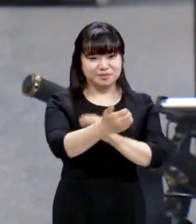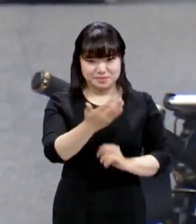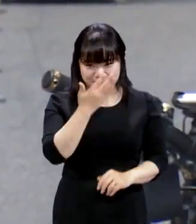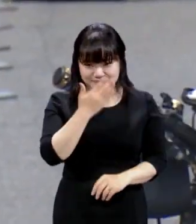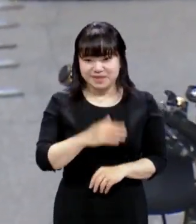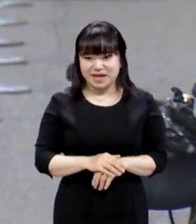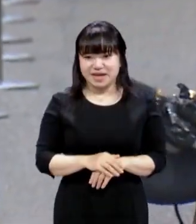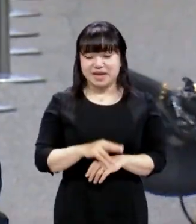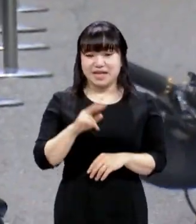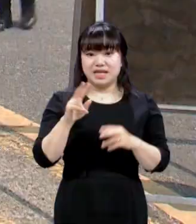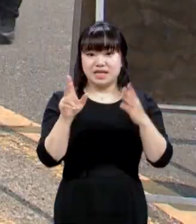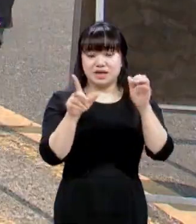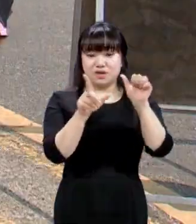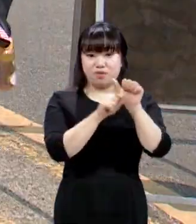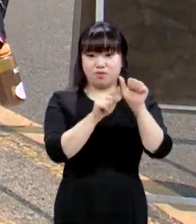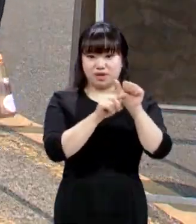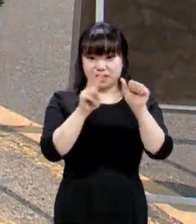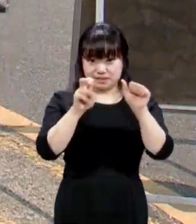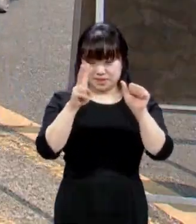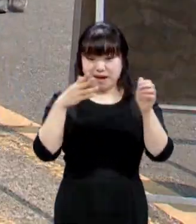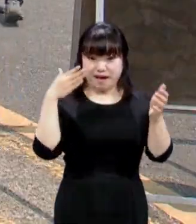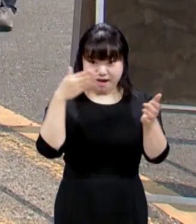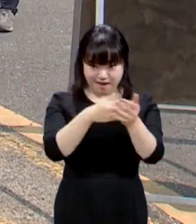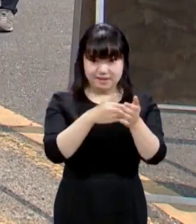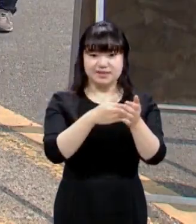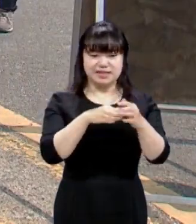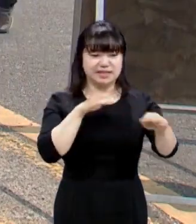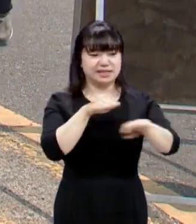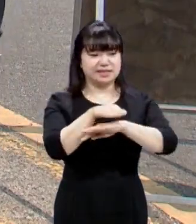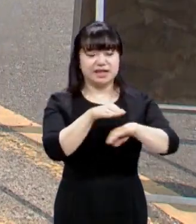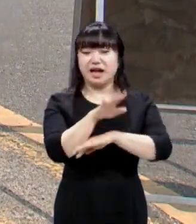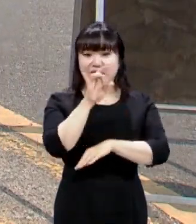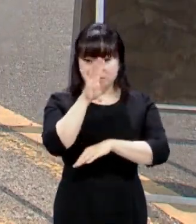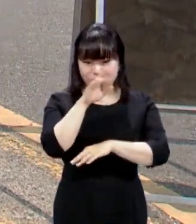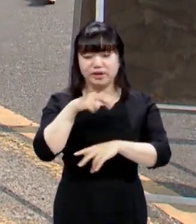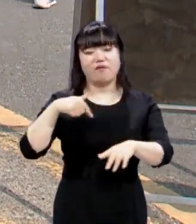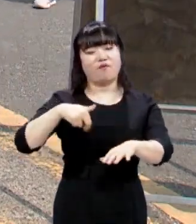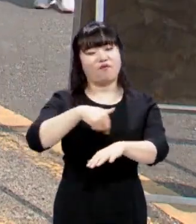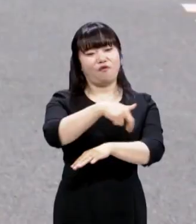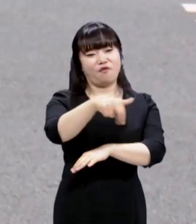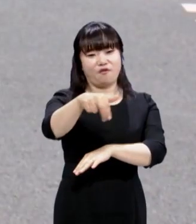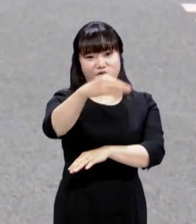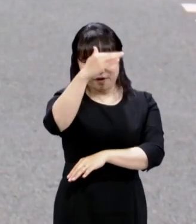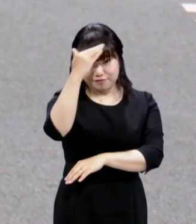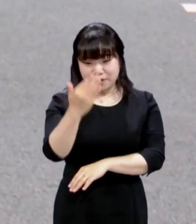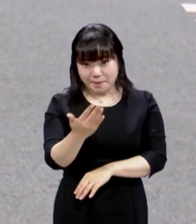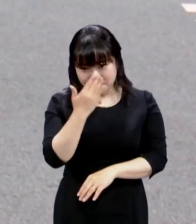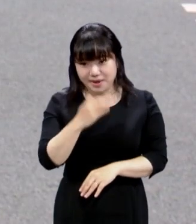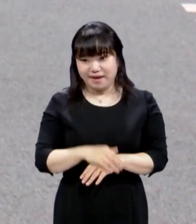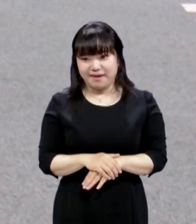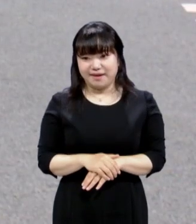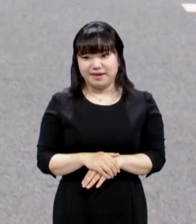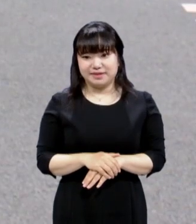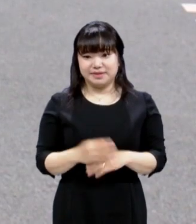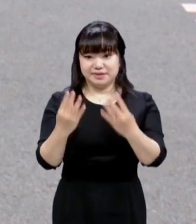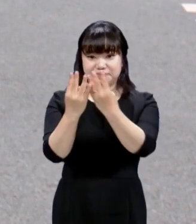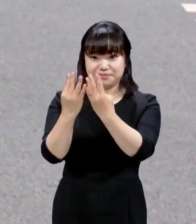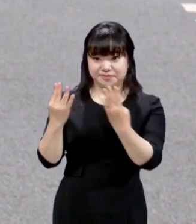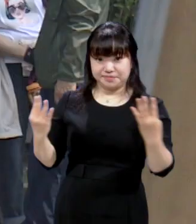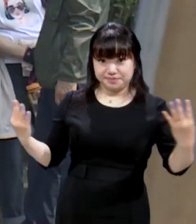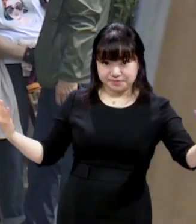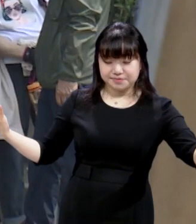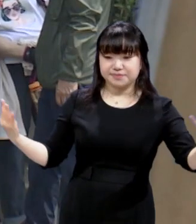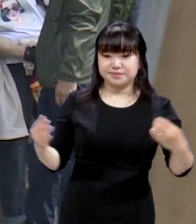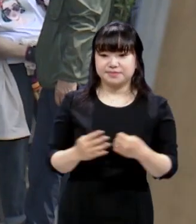교통이 통제되고 관광객들은 걸어서 청와대를 관람하고 있습니다 차량통제 펜스에 안내 부스